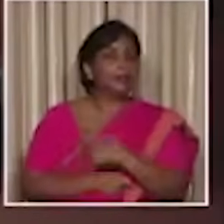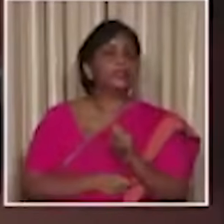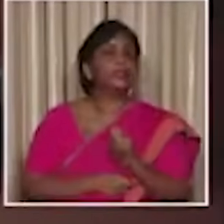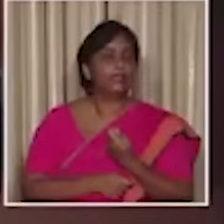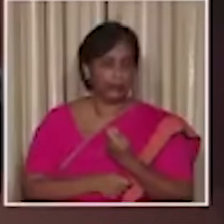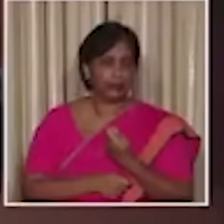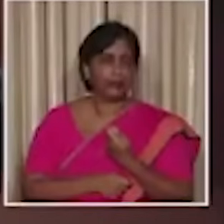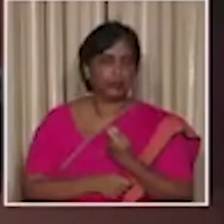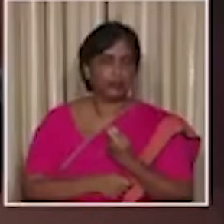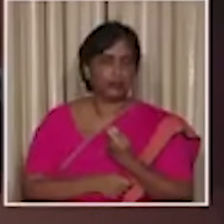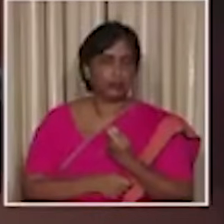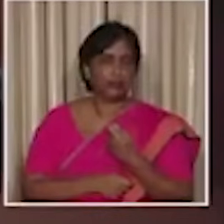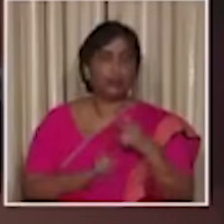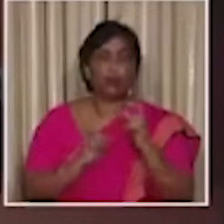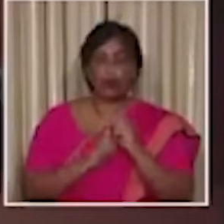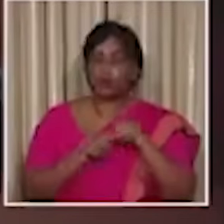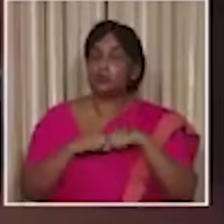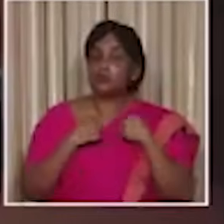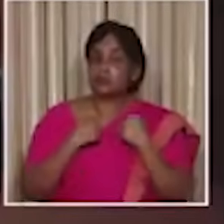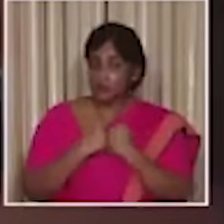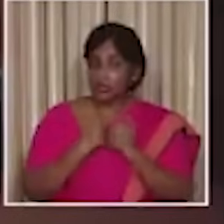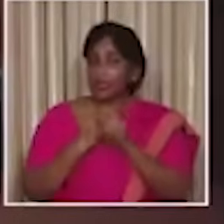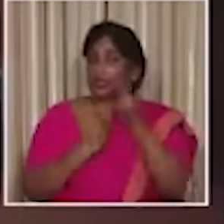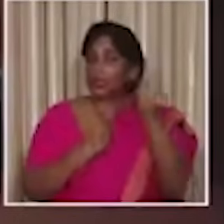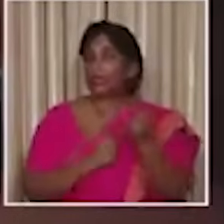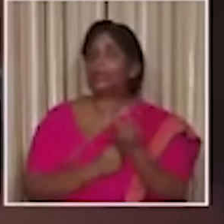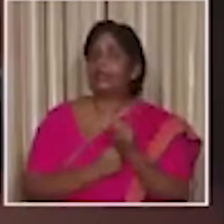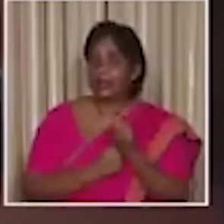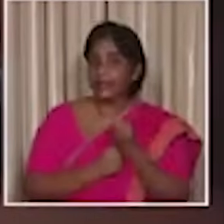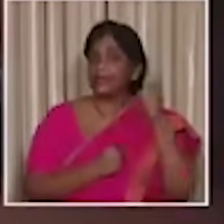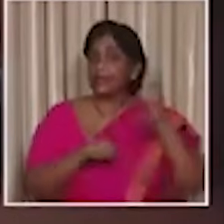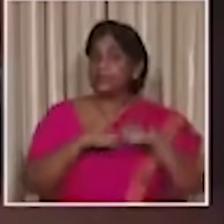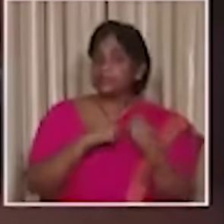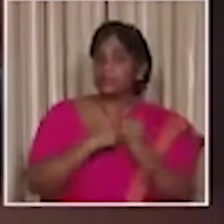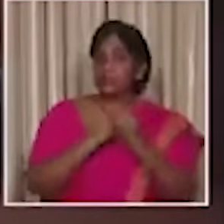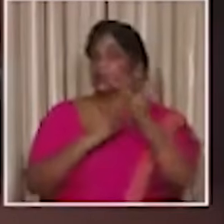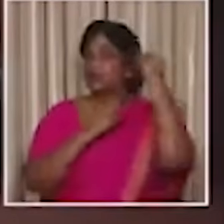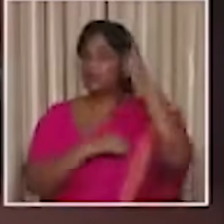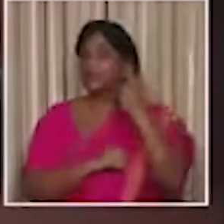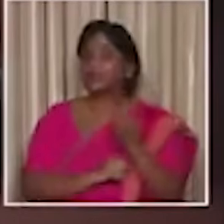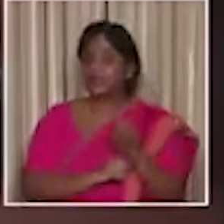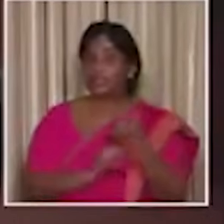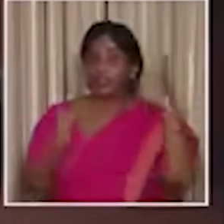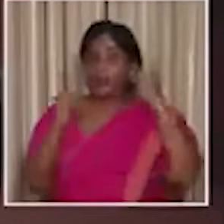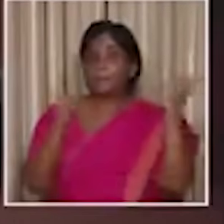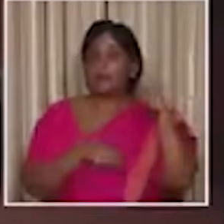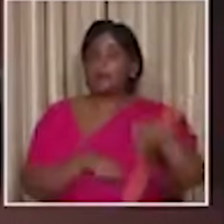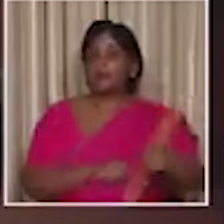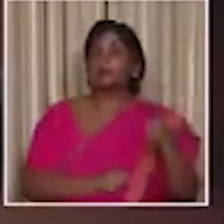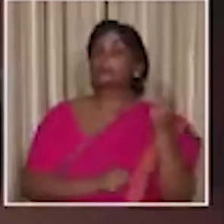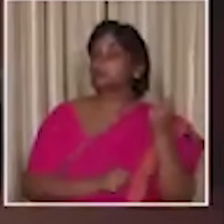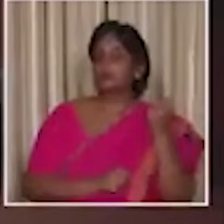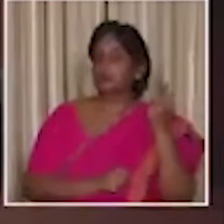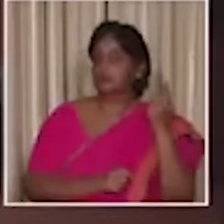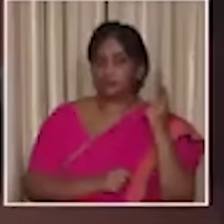කීයටද එන පොස්ෆේට් සමාගමෙන් ඒ සමාගමට දෙන්නේ කීයටද ඒ සමාගම යවලා තියෙන කීයටද වර්ල් මාකට් එකේ මේ වෙලාවේ